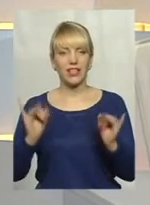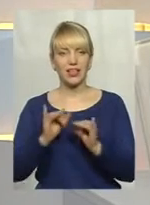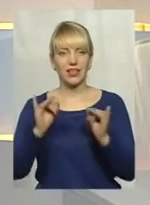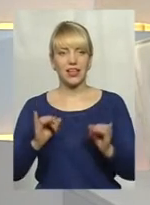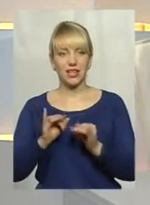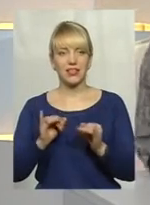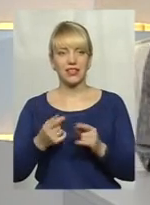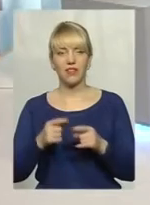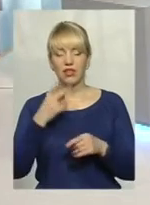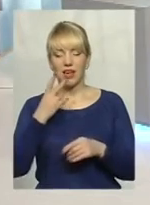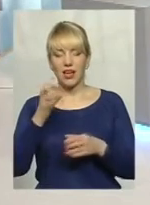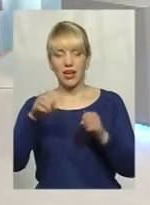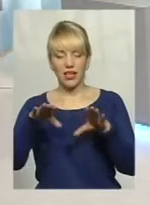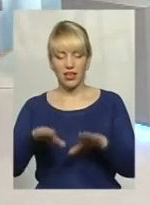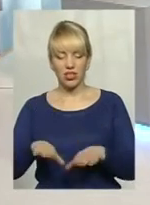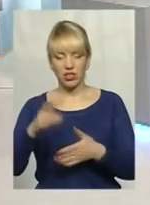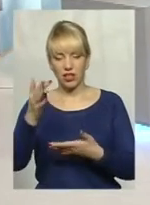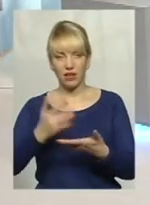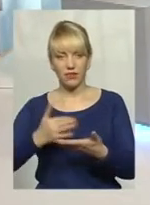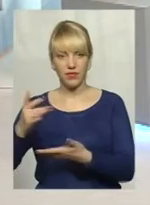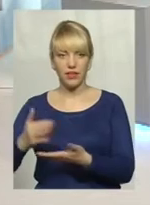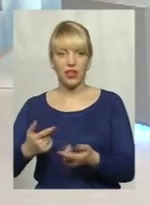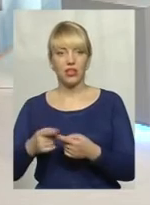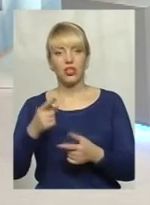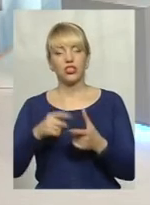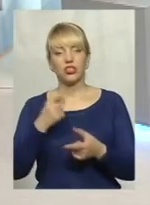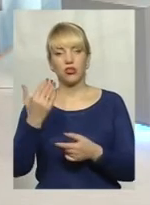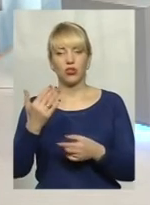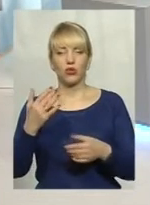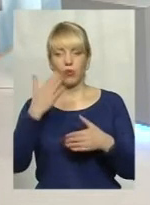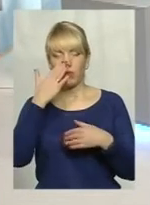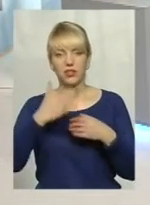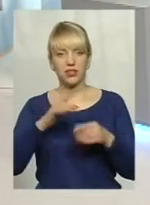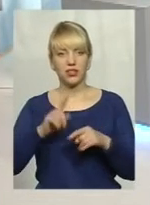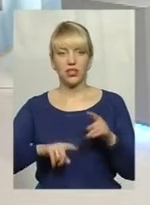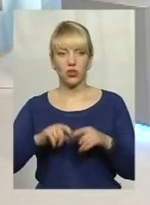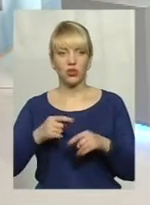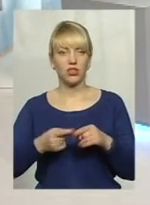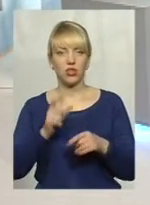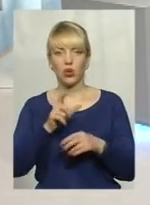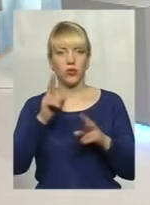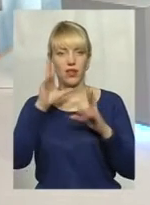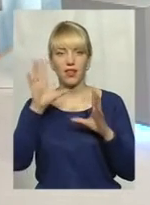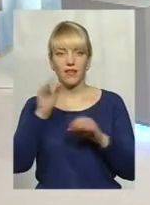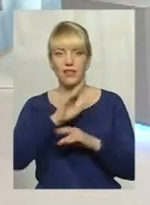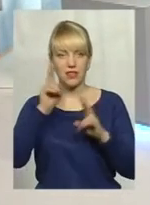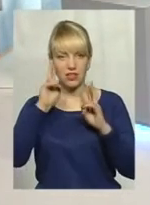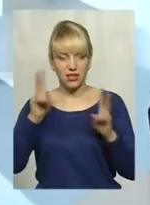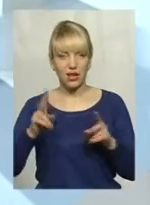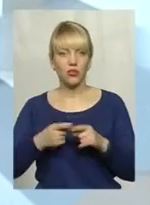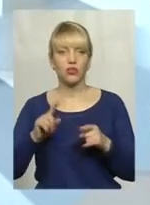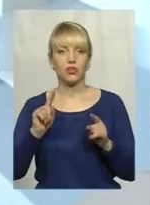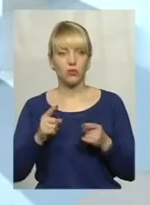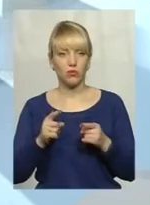Нічі. Переглядаючи рішення, переглядаючи, так? Я не знаю, хто його близькі родичі. Тобто, люди на місцях знають. Саме тому ми намагаємося спілкуватися ще із